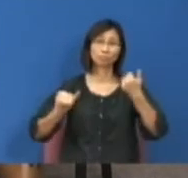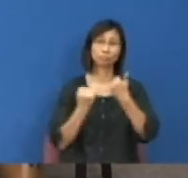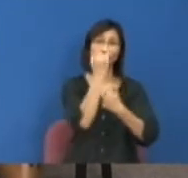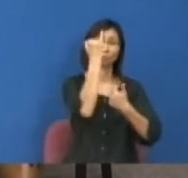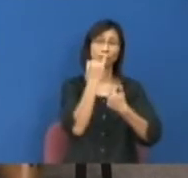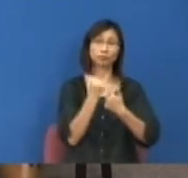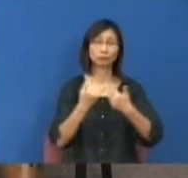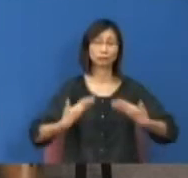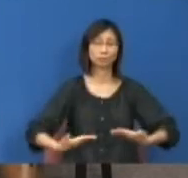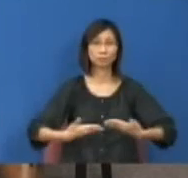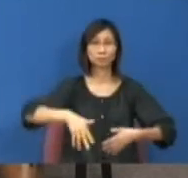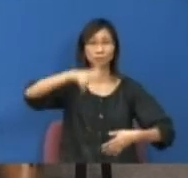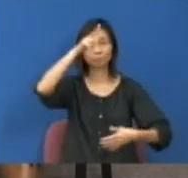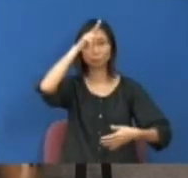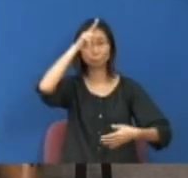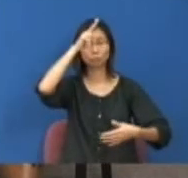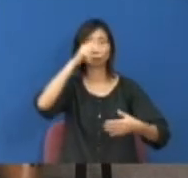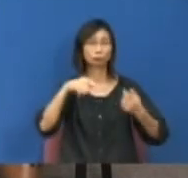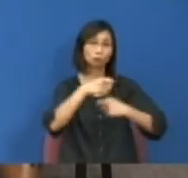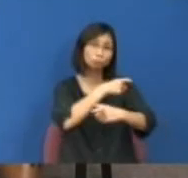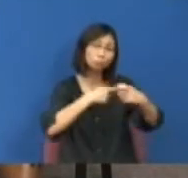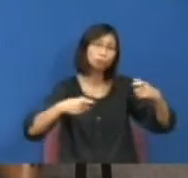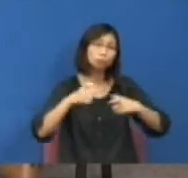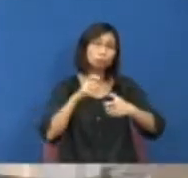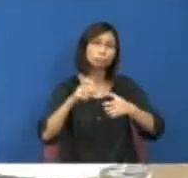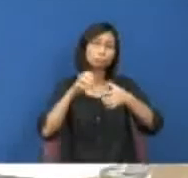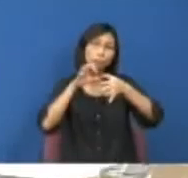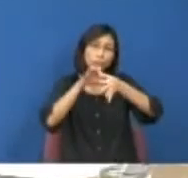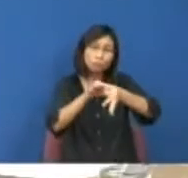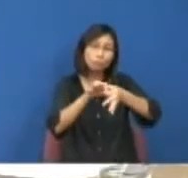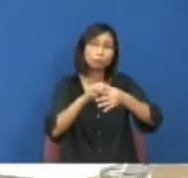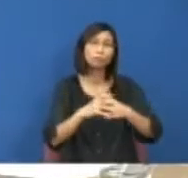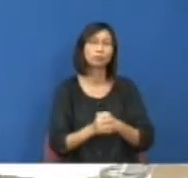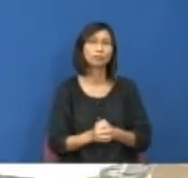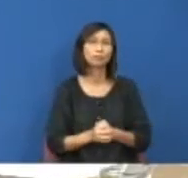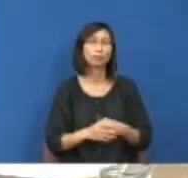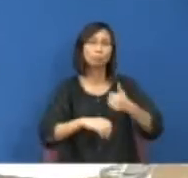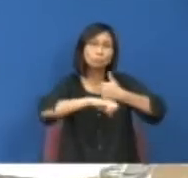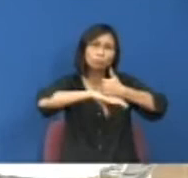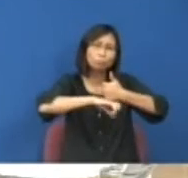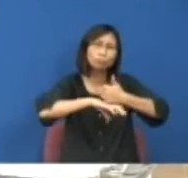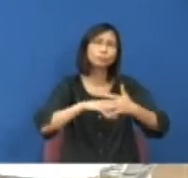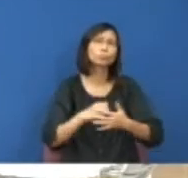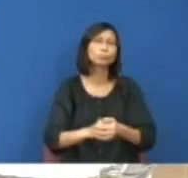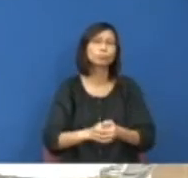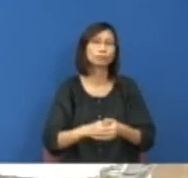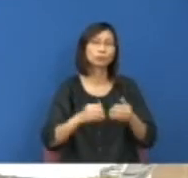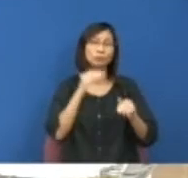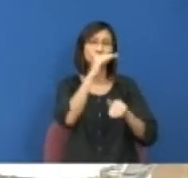官商勾結嘅體制嘅鬥爭，佢本身已經係階級或者階級香港階級